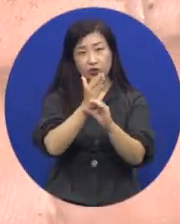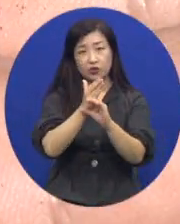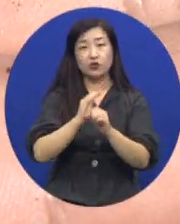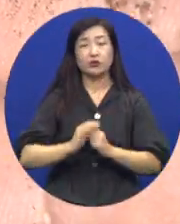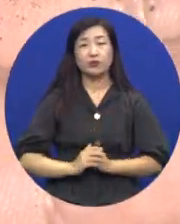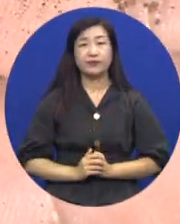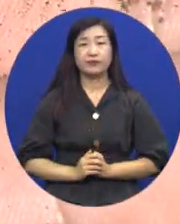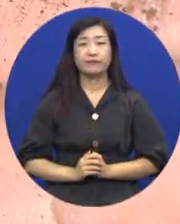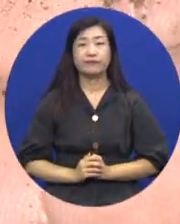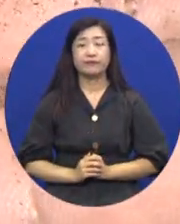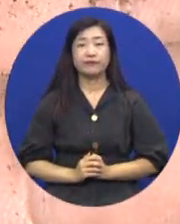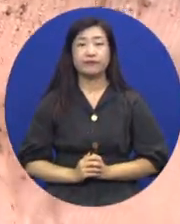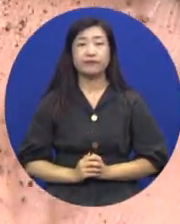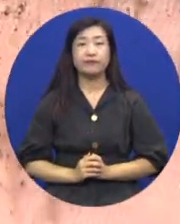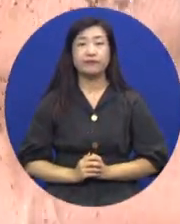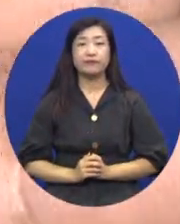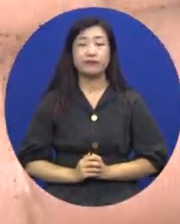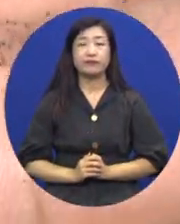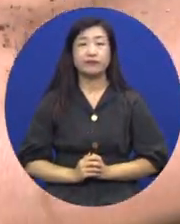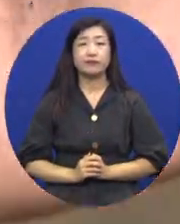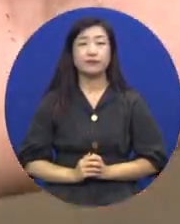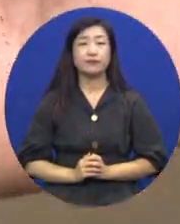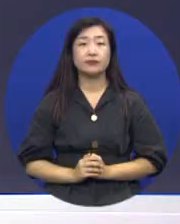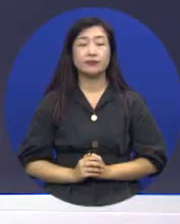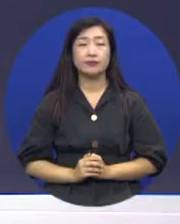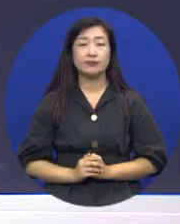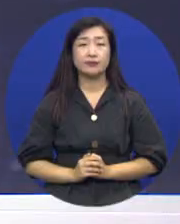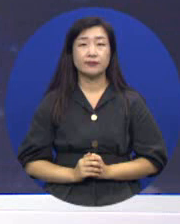MBC 뉴스 박혜진입니다.